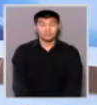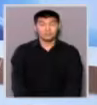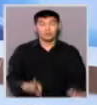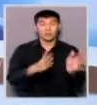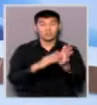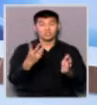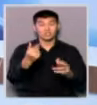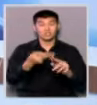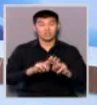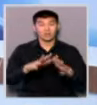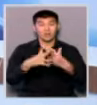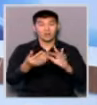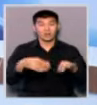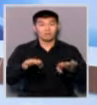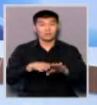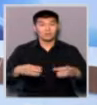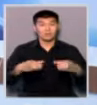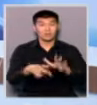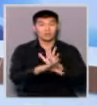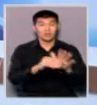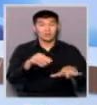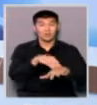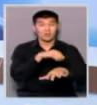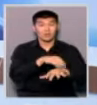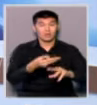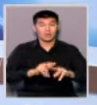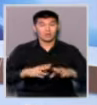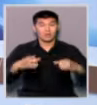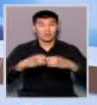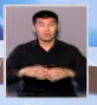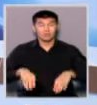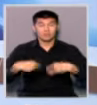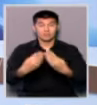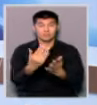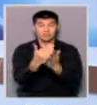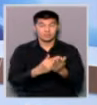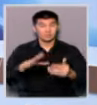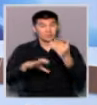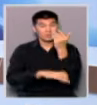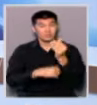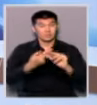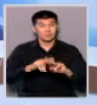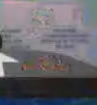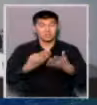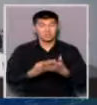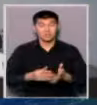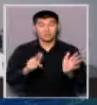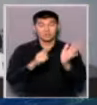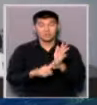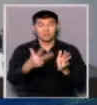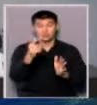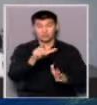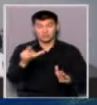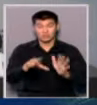тоғызыншы шілдеде ауылдық округтерінің әкімдерін сайлауы бойынша үміткерлерді ұсыну кезеңі аяқталды. Қорытындысы бойынша 73